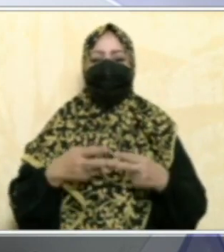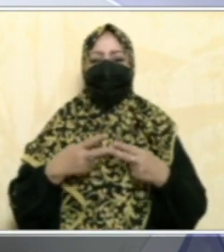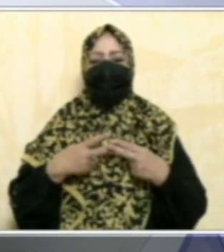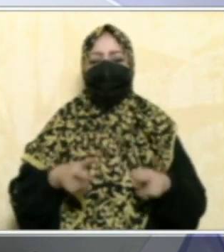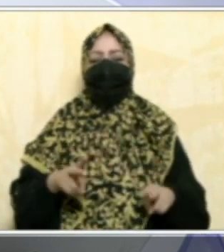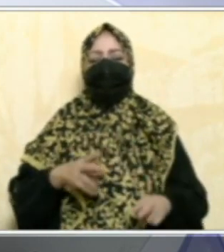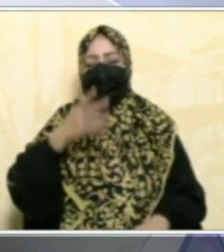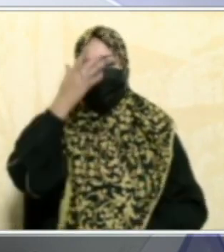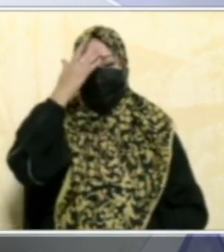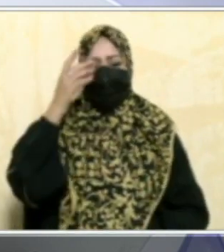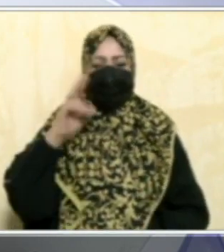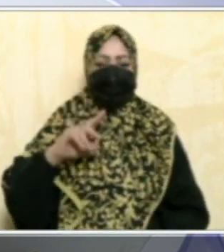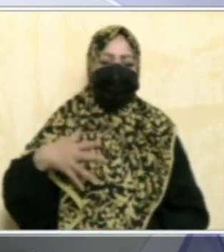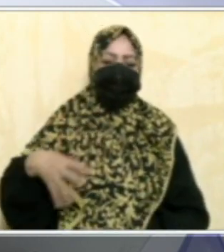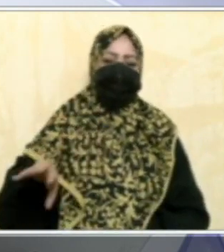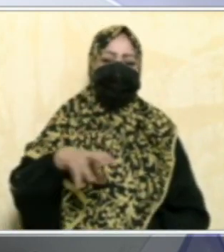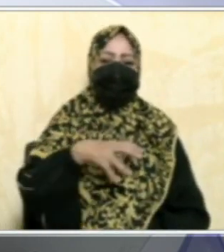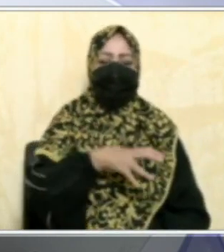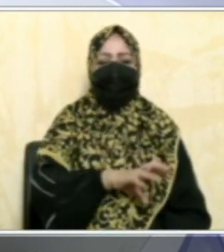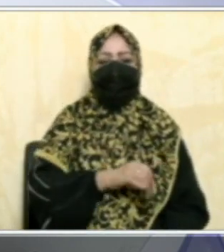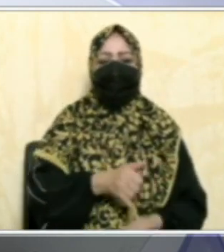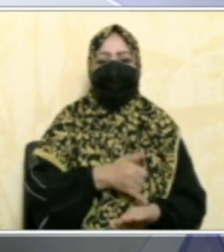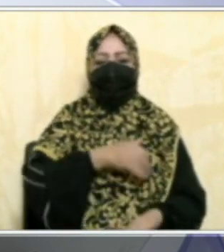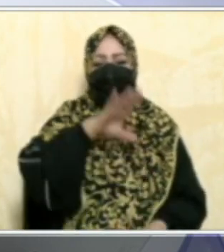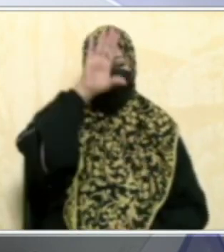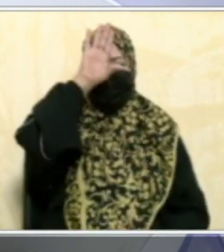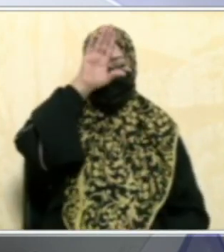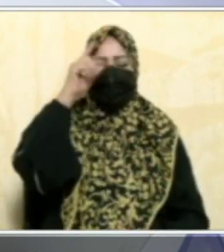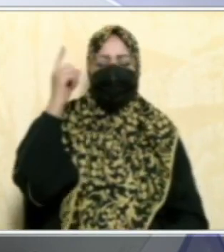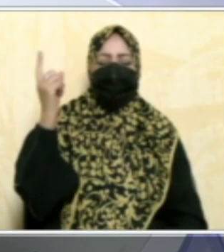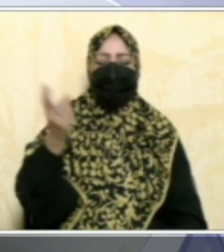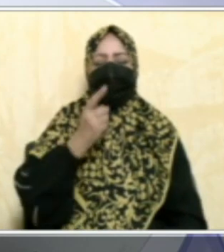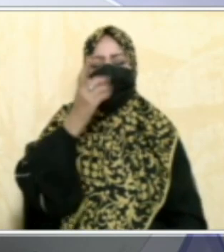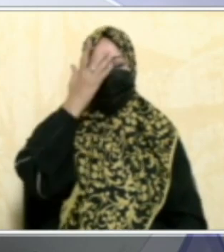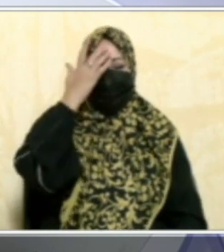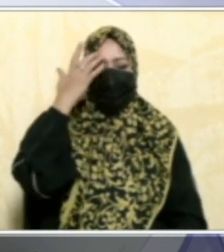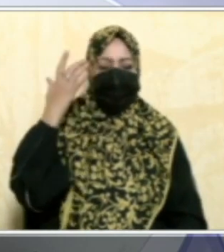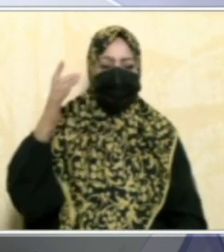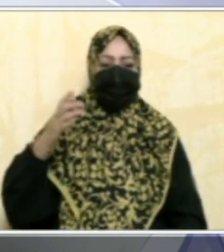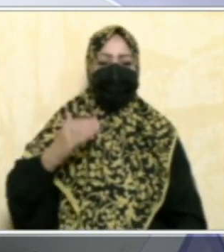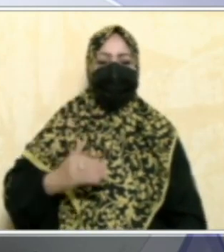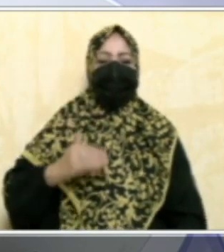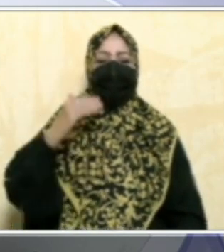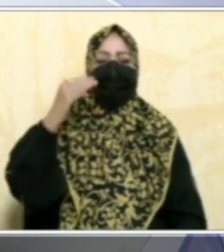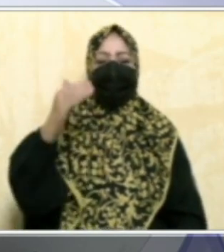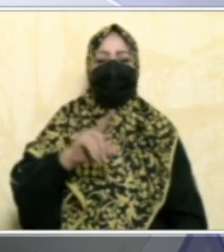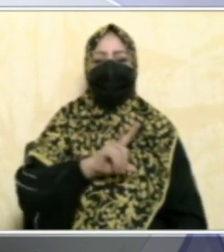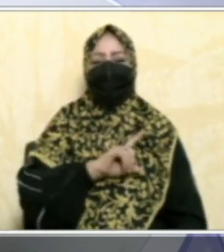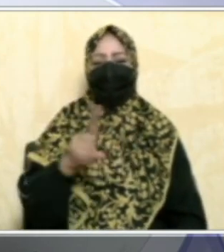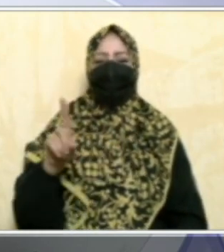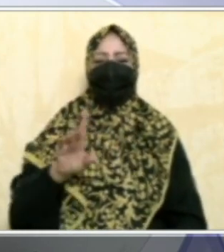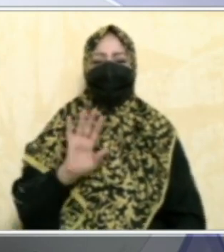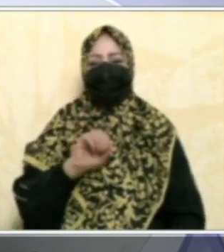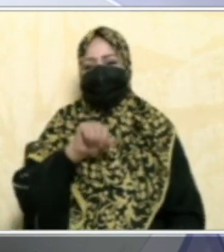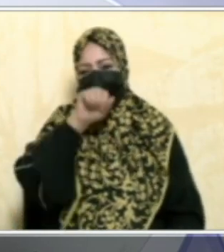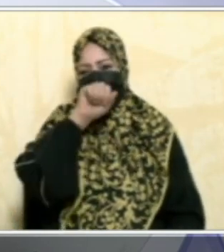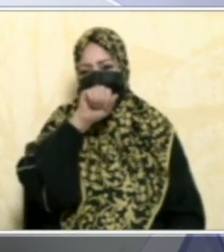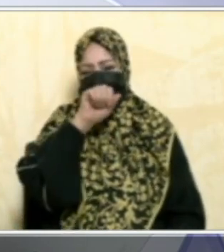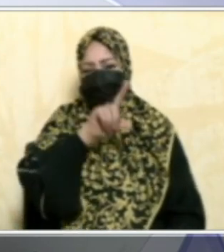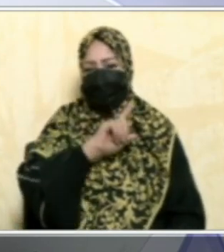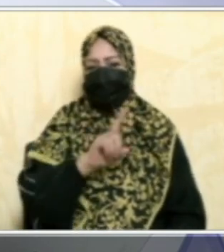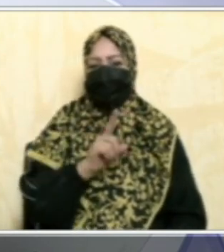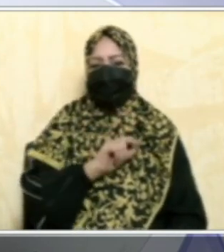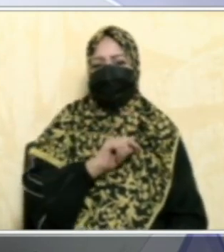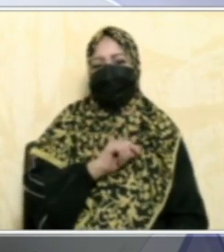المالكية، علماءنا المالكية المتقدمون قالوا لا يصل ثواب القرآن للميت. بعض يعني